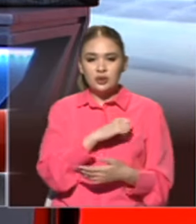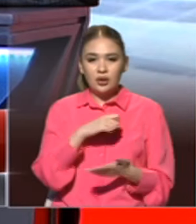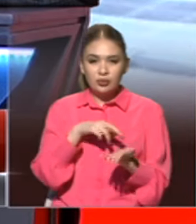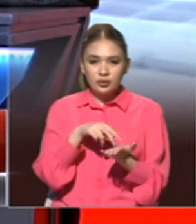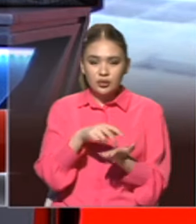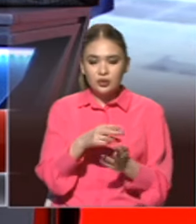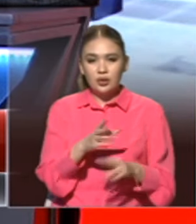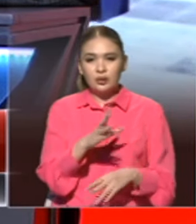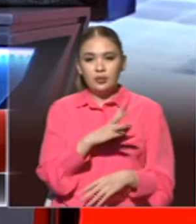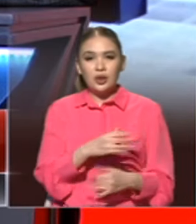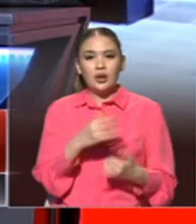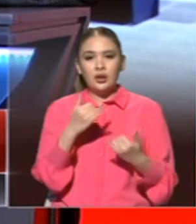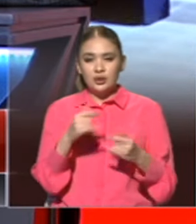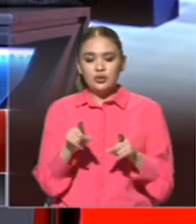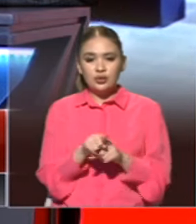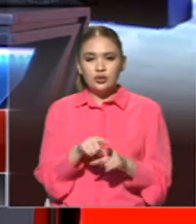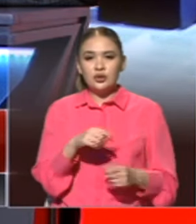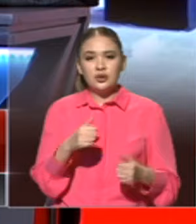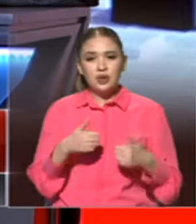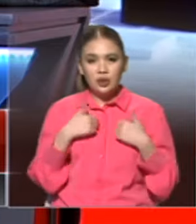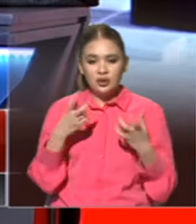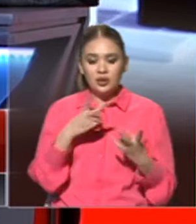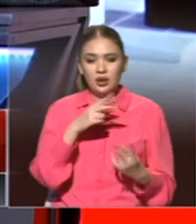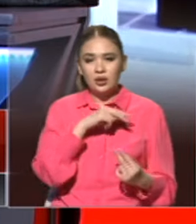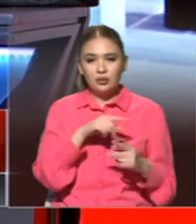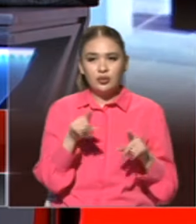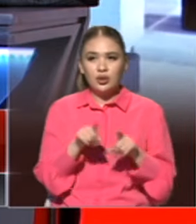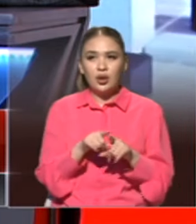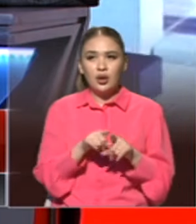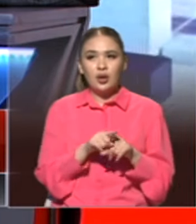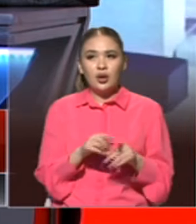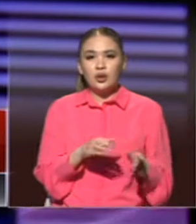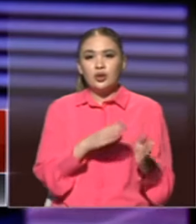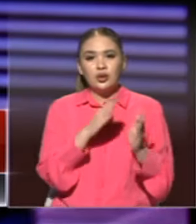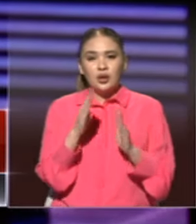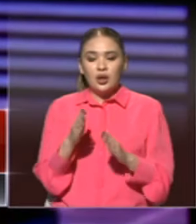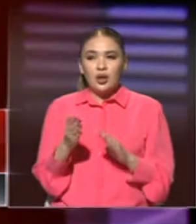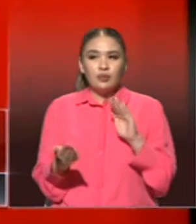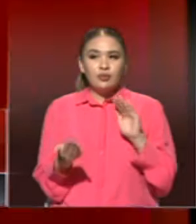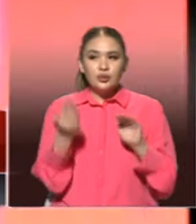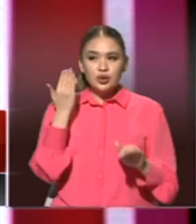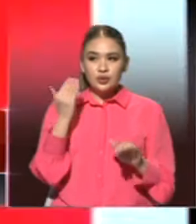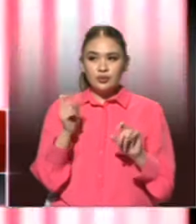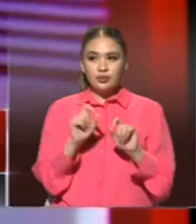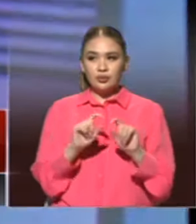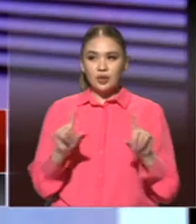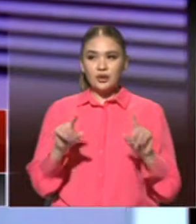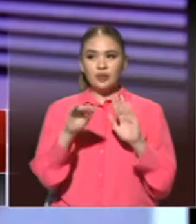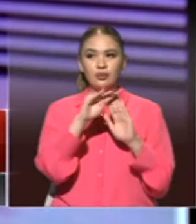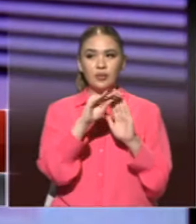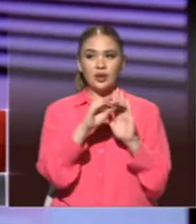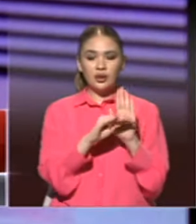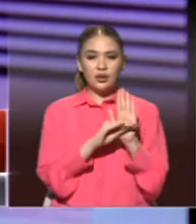бүгін еңбекқор болу керек біз. Осы жағына өте төмен. Бұрын мектеп бағдарламасына, колледж бағдарламасына еңбек